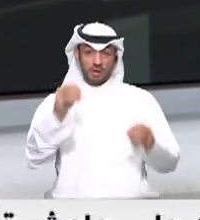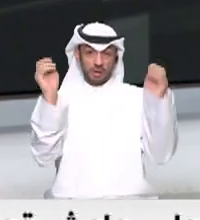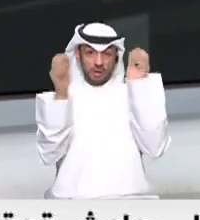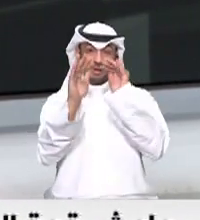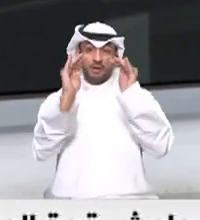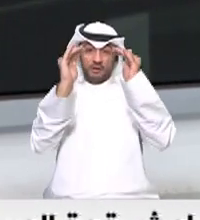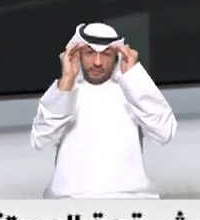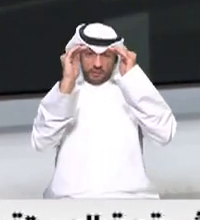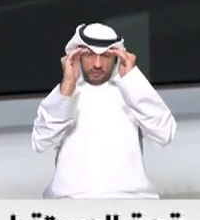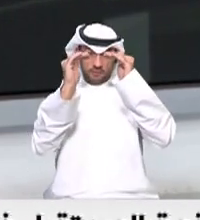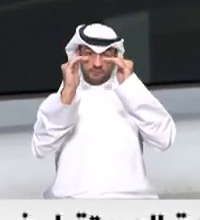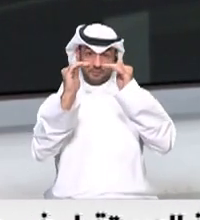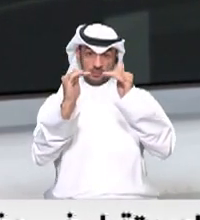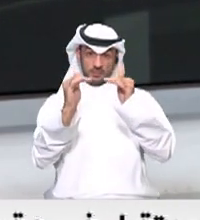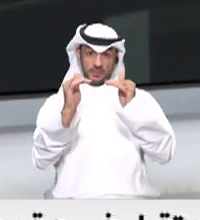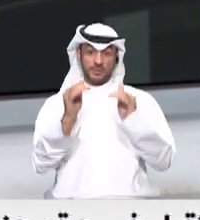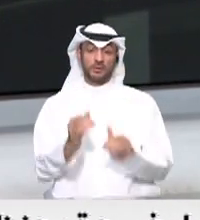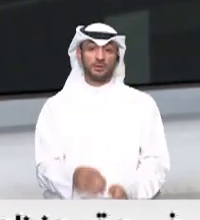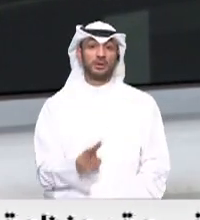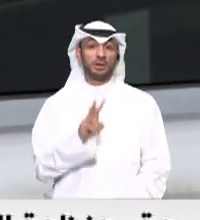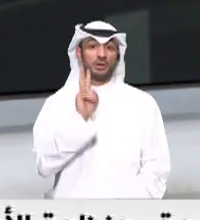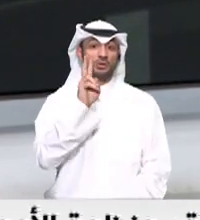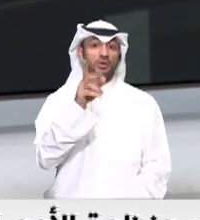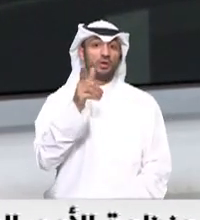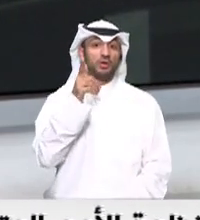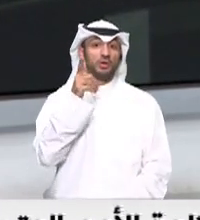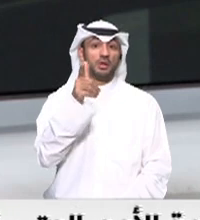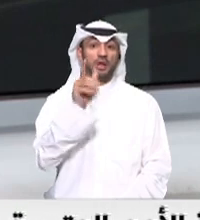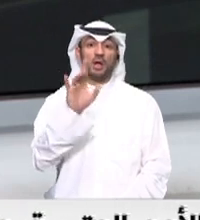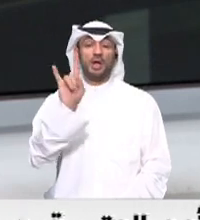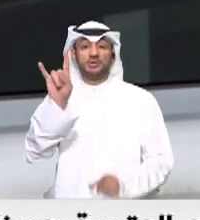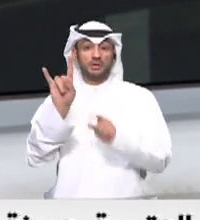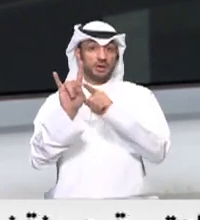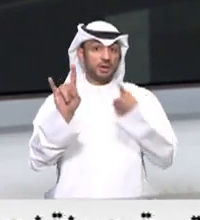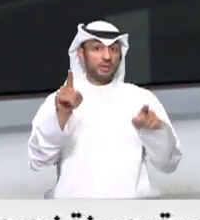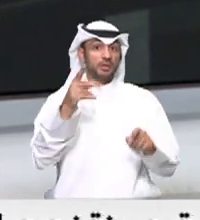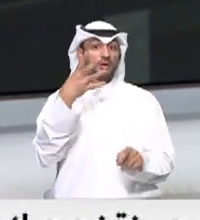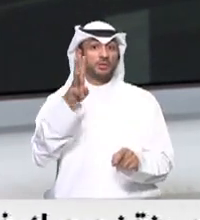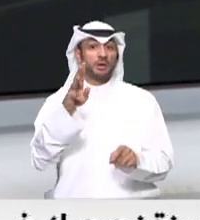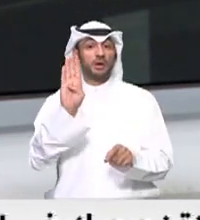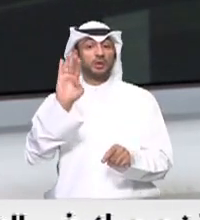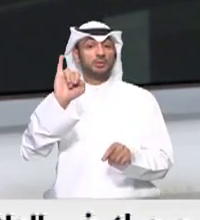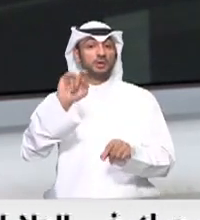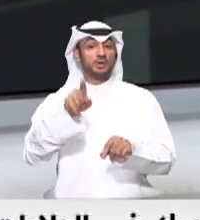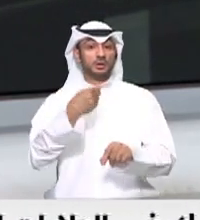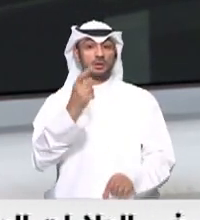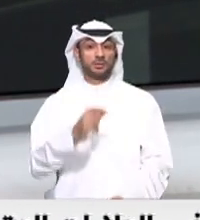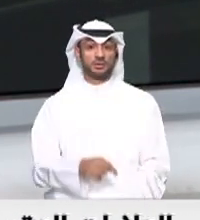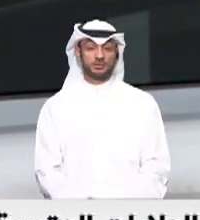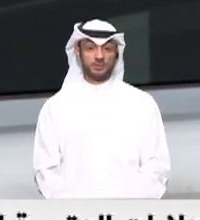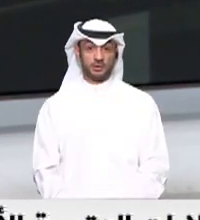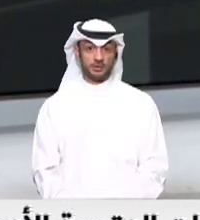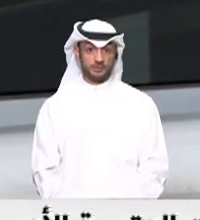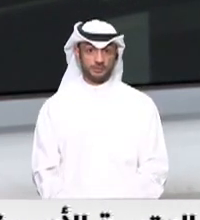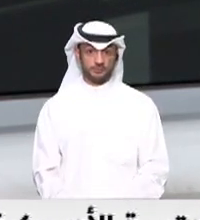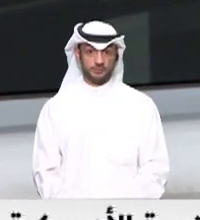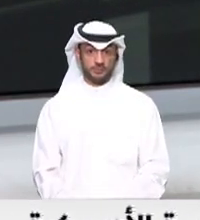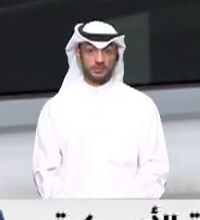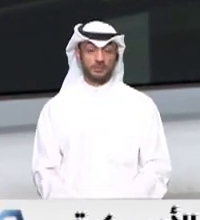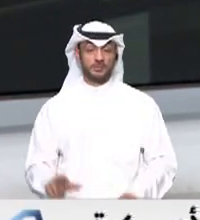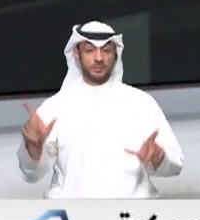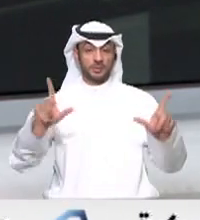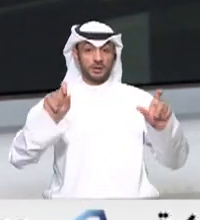لكنها تكون نشطه على فترات خلال النهار من 10 ل 40 م في الساعه 42 العظمى والصغرى 26 درجه مئويه